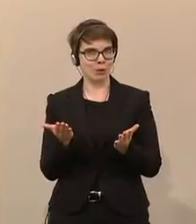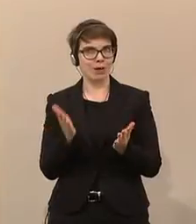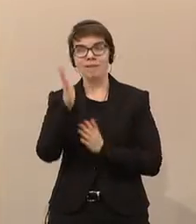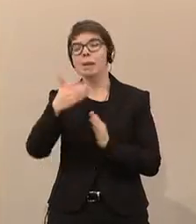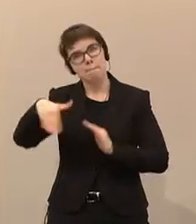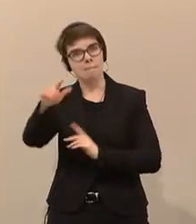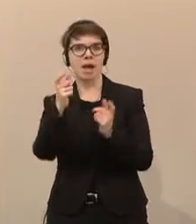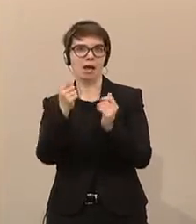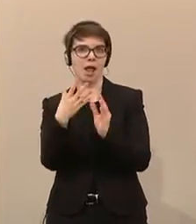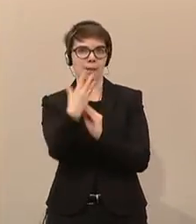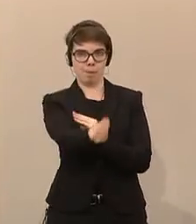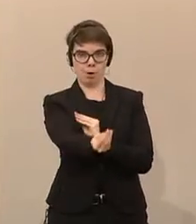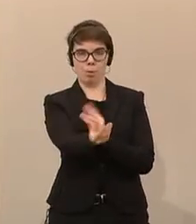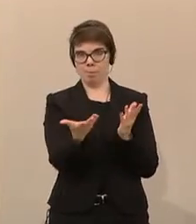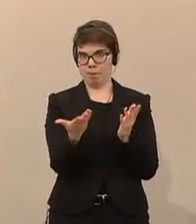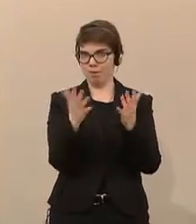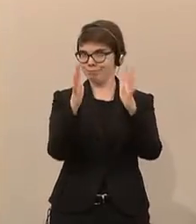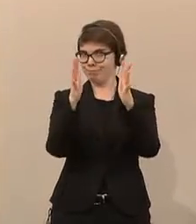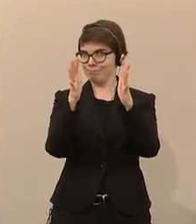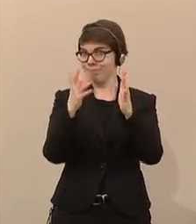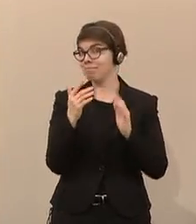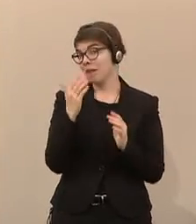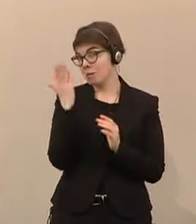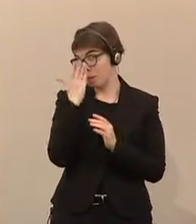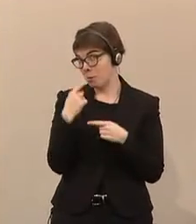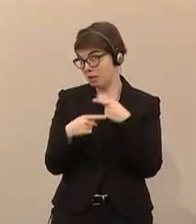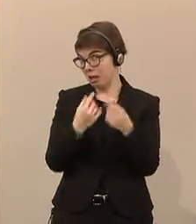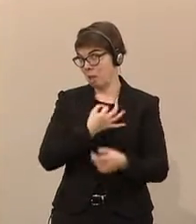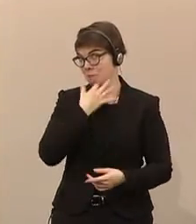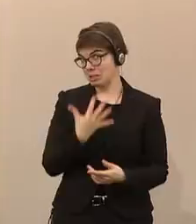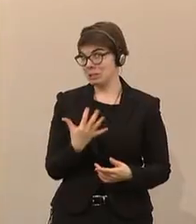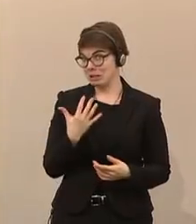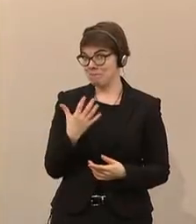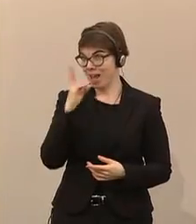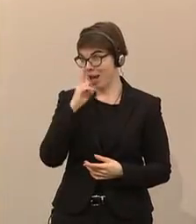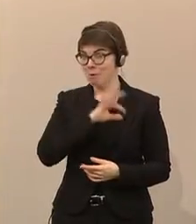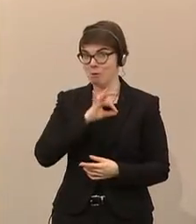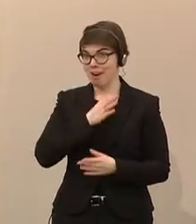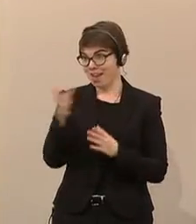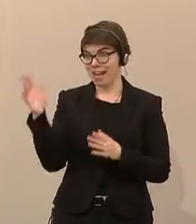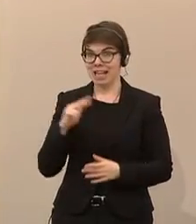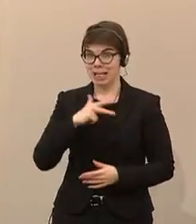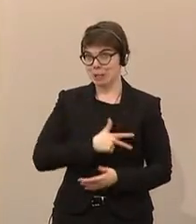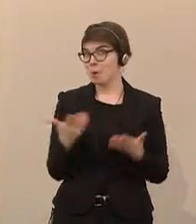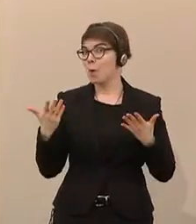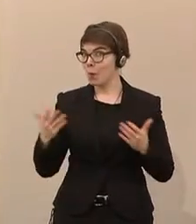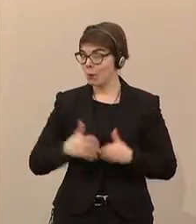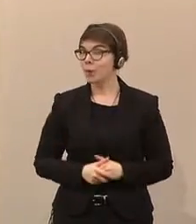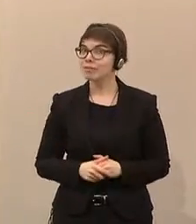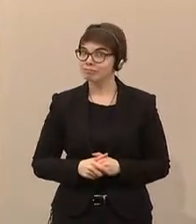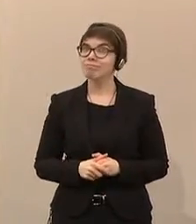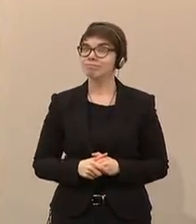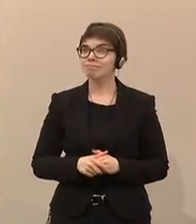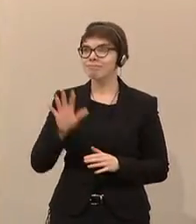Geld geben. Ist natürlich blöd gelaufen, Frau Kollegin oder liebe Kollegen von der SPÖ, dass Sie sozusagen